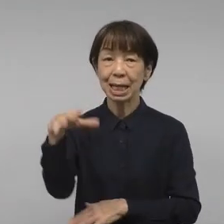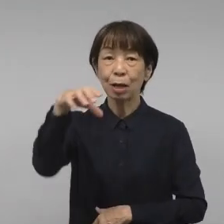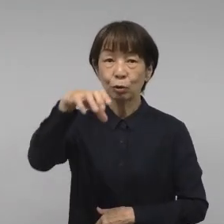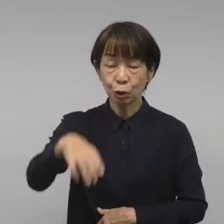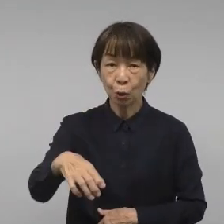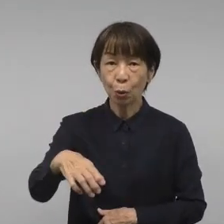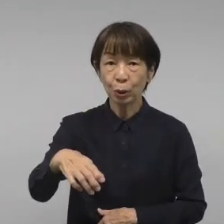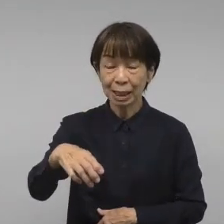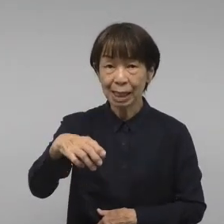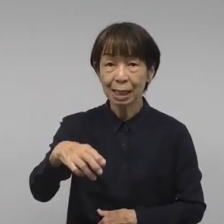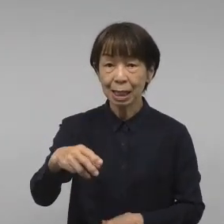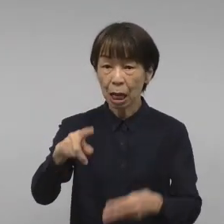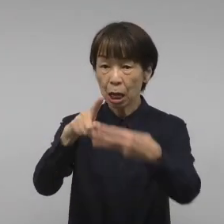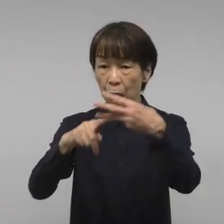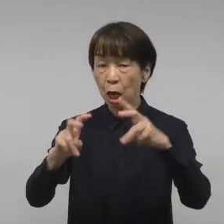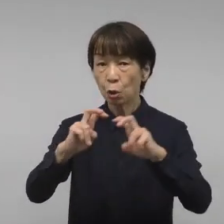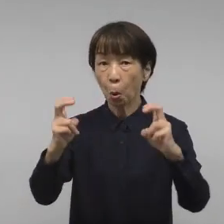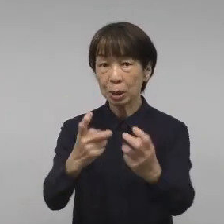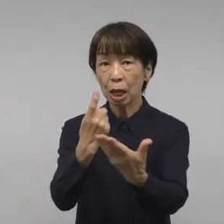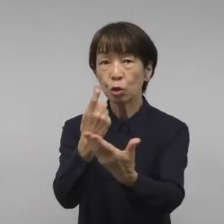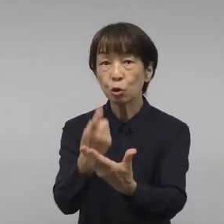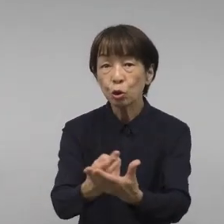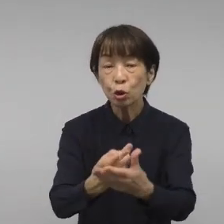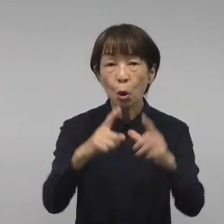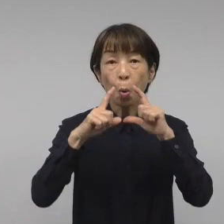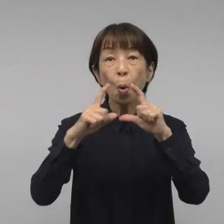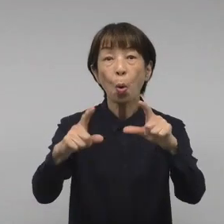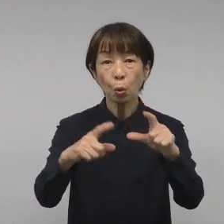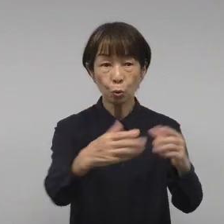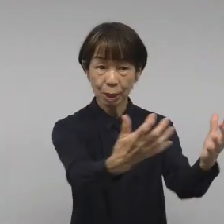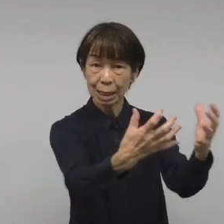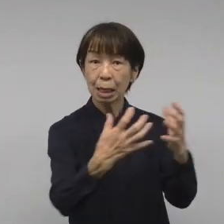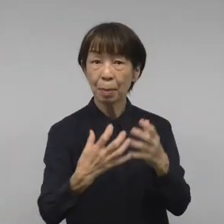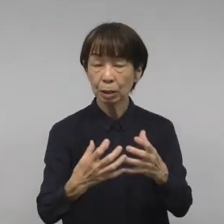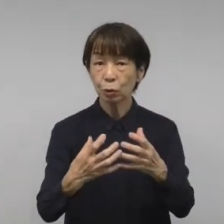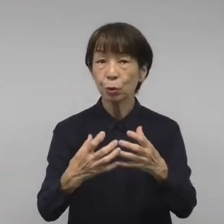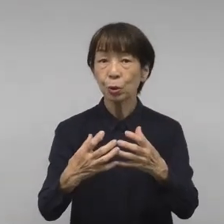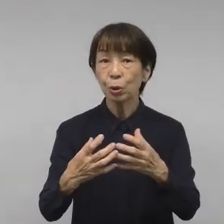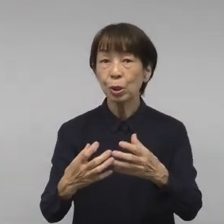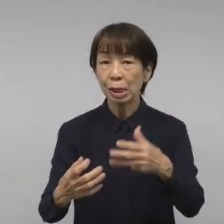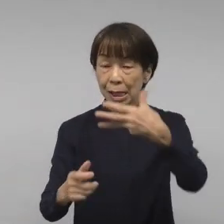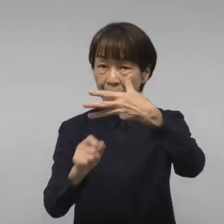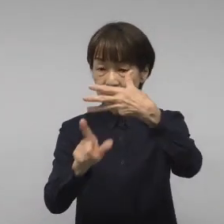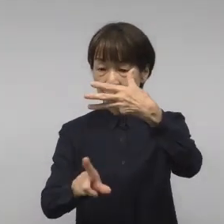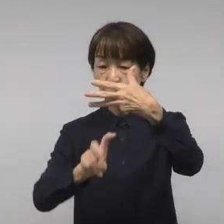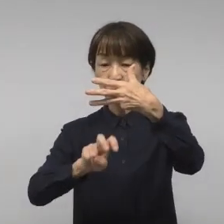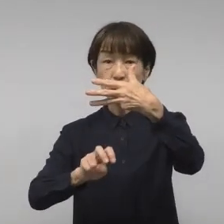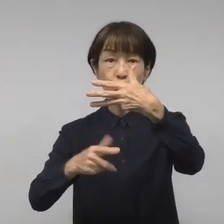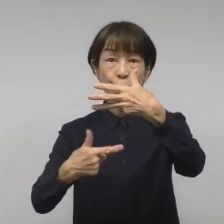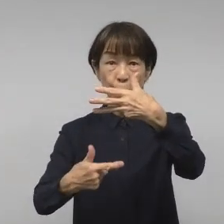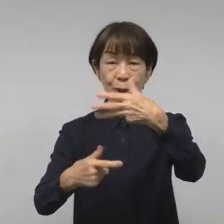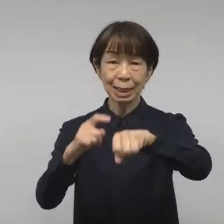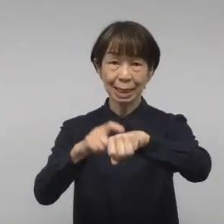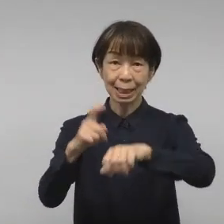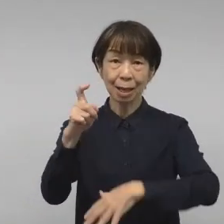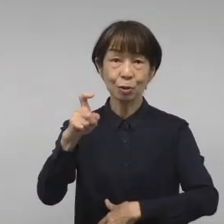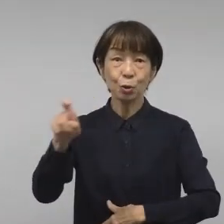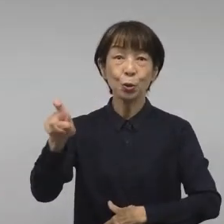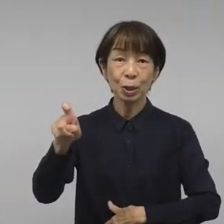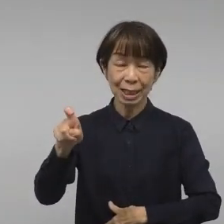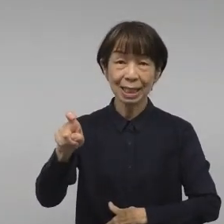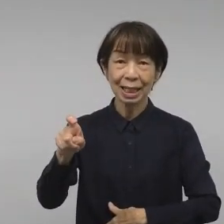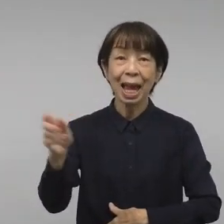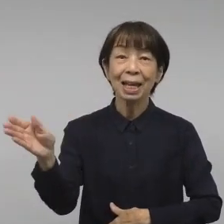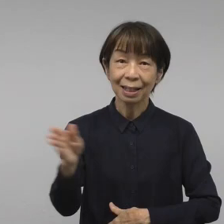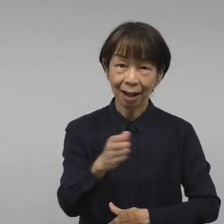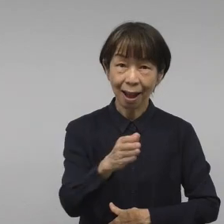出場報告というかですね、甲子園の報告に来てくれます。来週8月26日、10時、